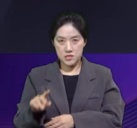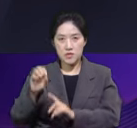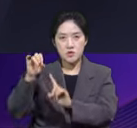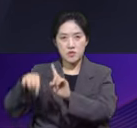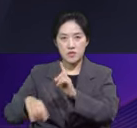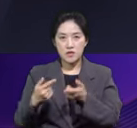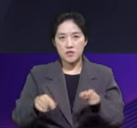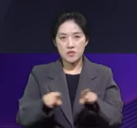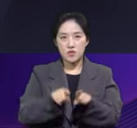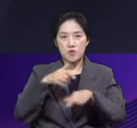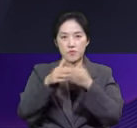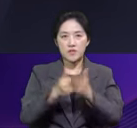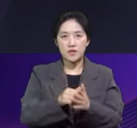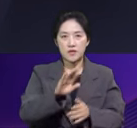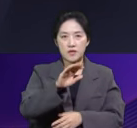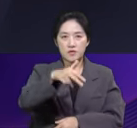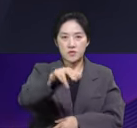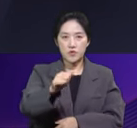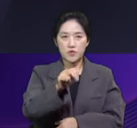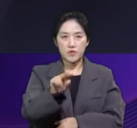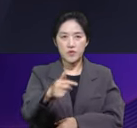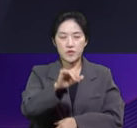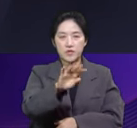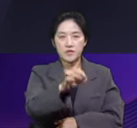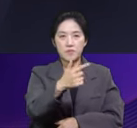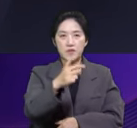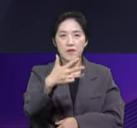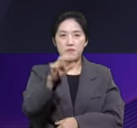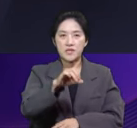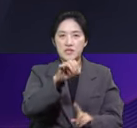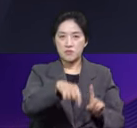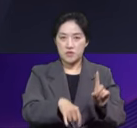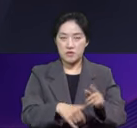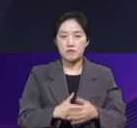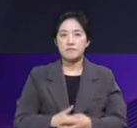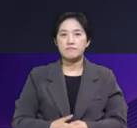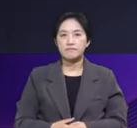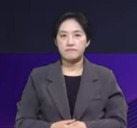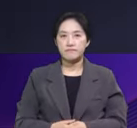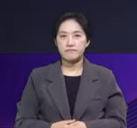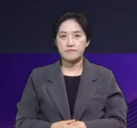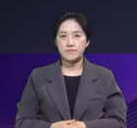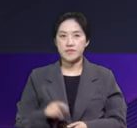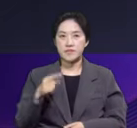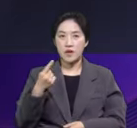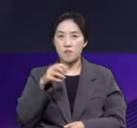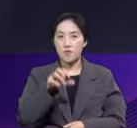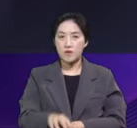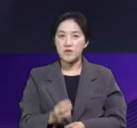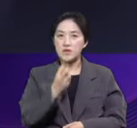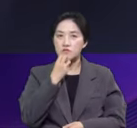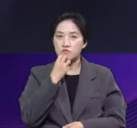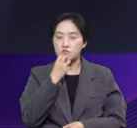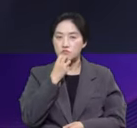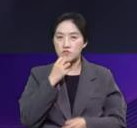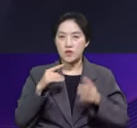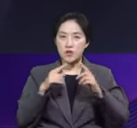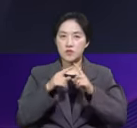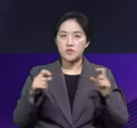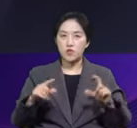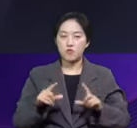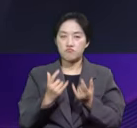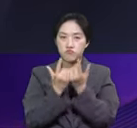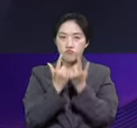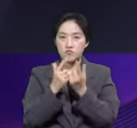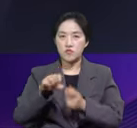1위, 더불어민주당 전현희 후보는 46.8%로 현재 2위입니다. 네, 다음 지역은 서울 성북 을입니다. 개표